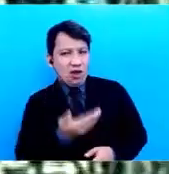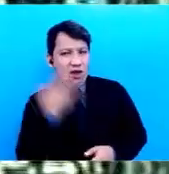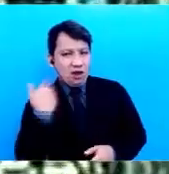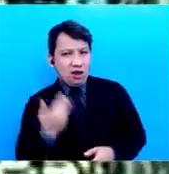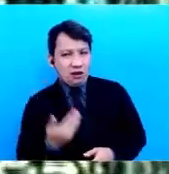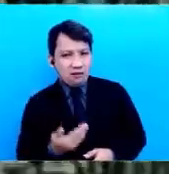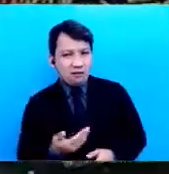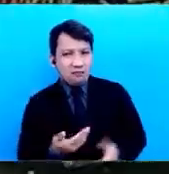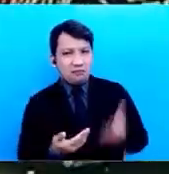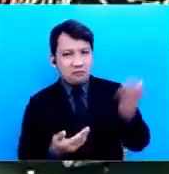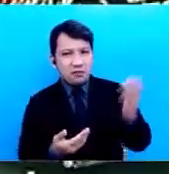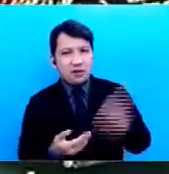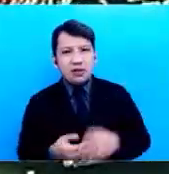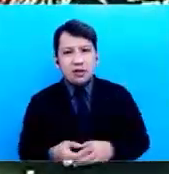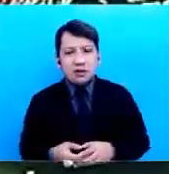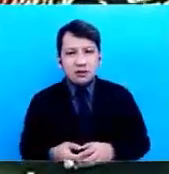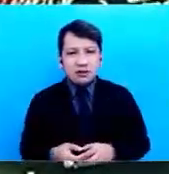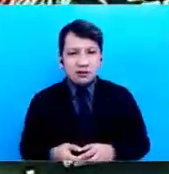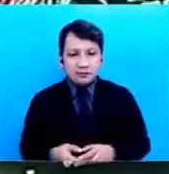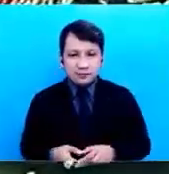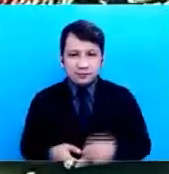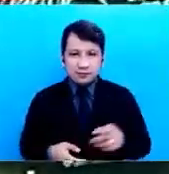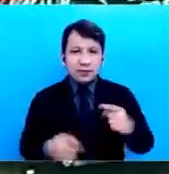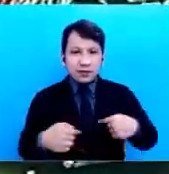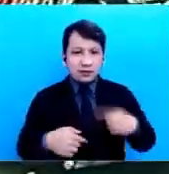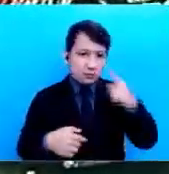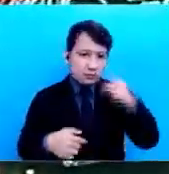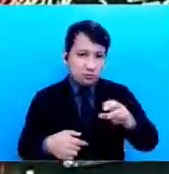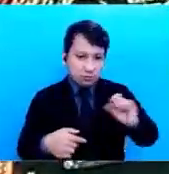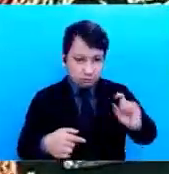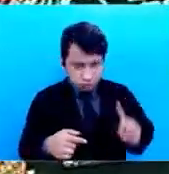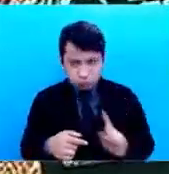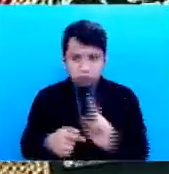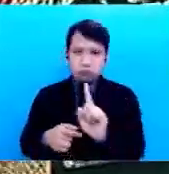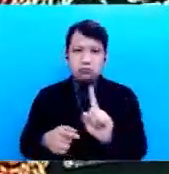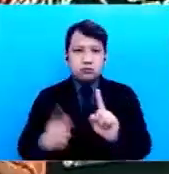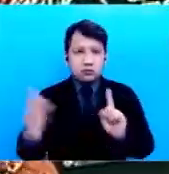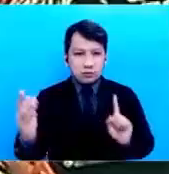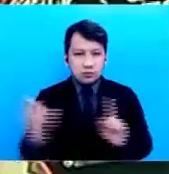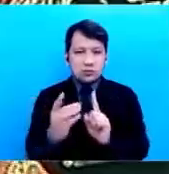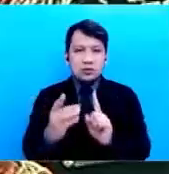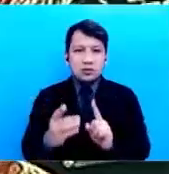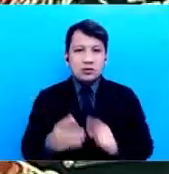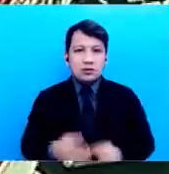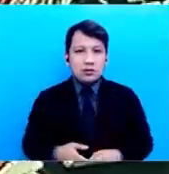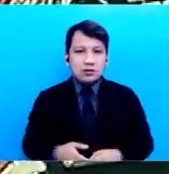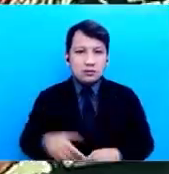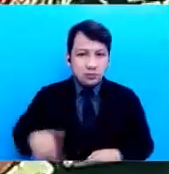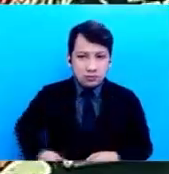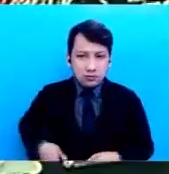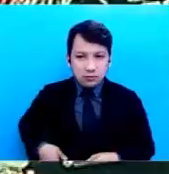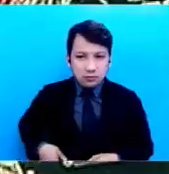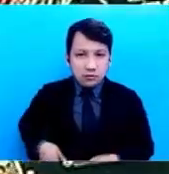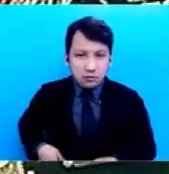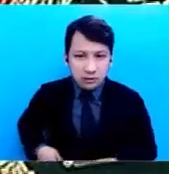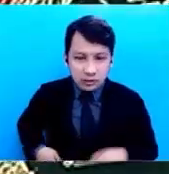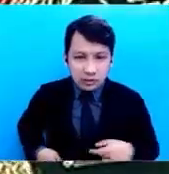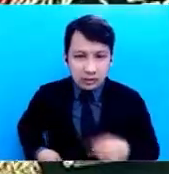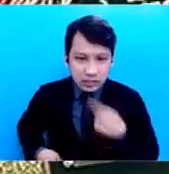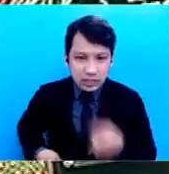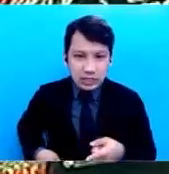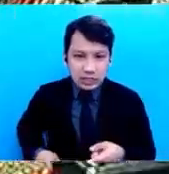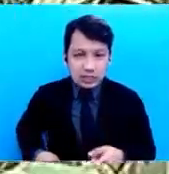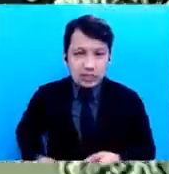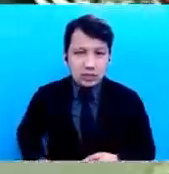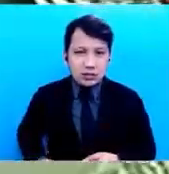Caones. Dito na sumugod si Caones sa bahay ni Quezon at umastang may bubunutin mula sa kanyang bewang.